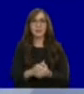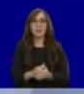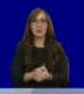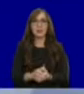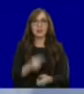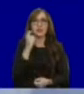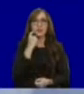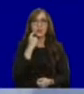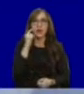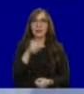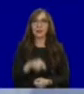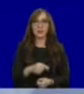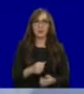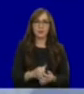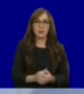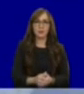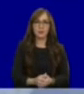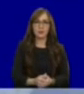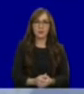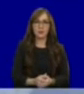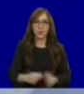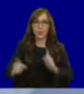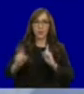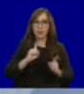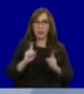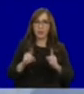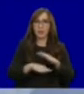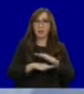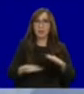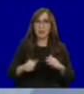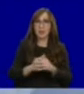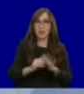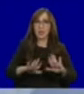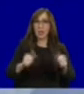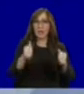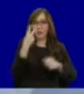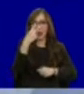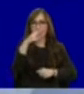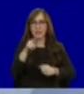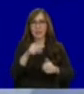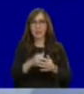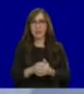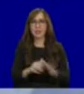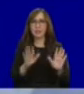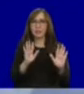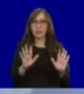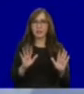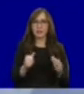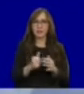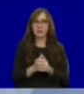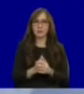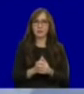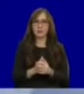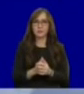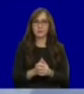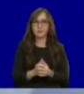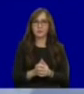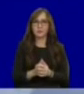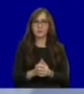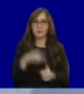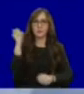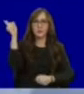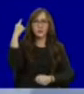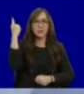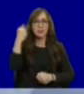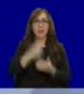satuan pendidikan. Dan kalau berdasarkan hasil pengawasan terdapat kasus konfirmasi COVID-19, pemerintah pusat, daerah,